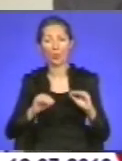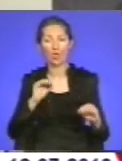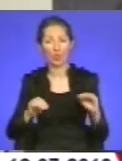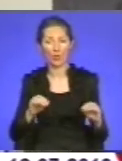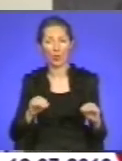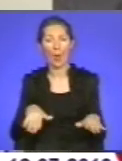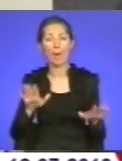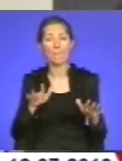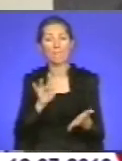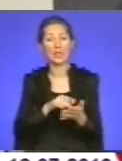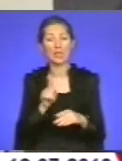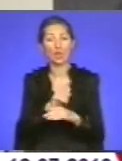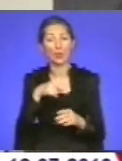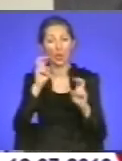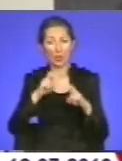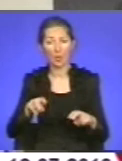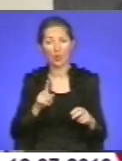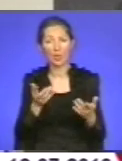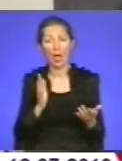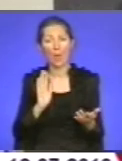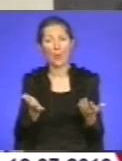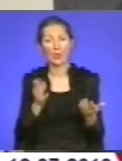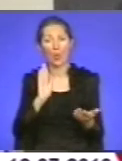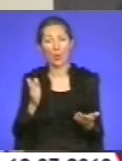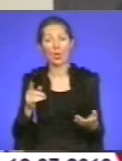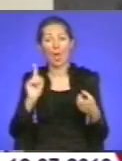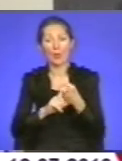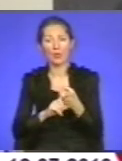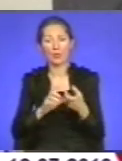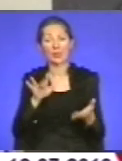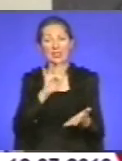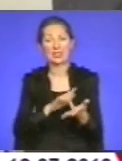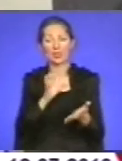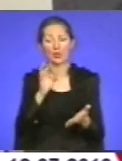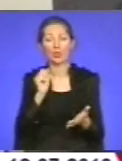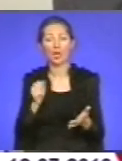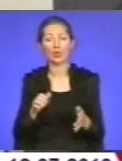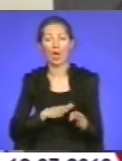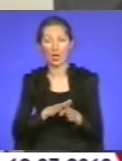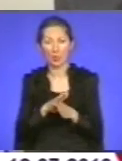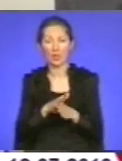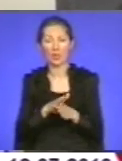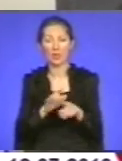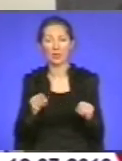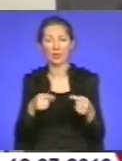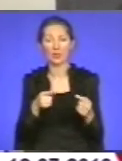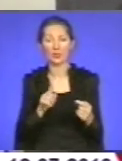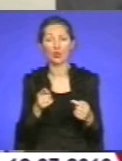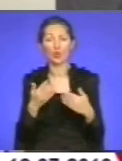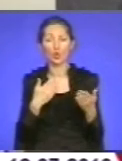В місті Тернополі ми розглядаємо, що це, можливо, буде поєднано із центром соціальної реабілітації. Що стосується